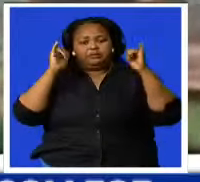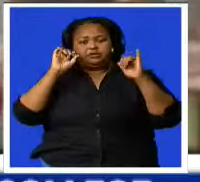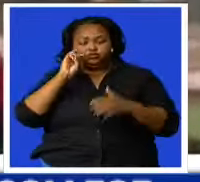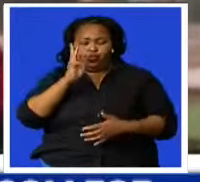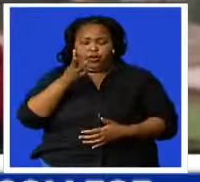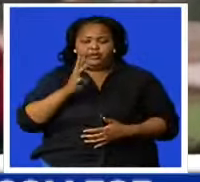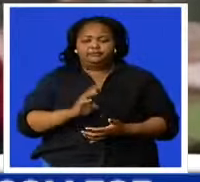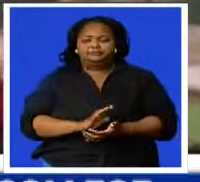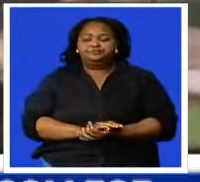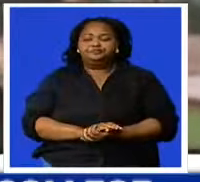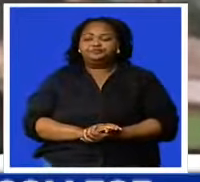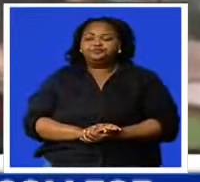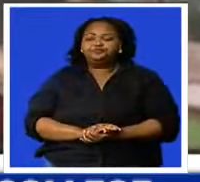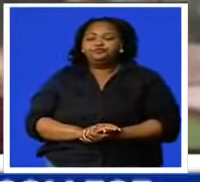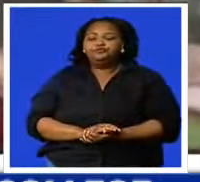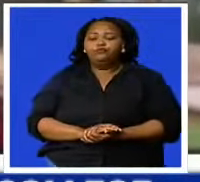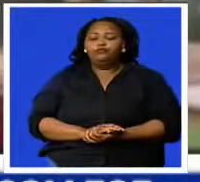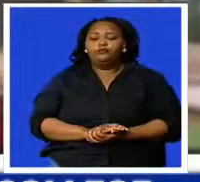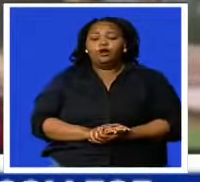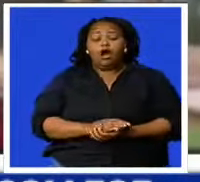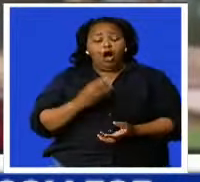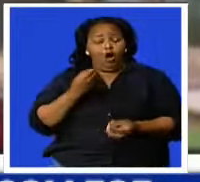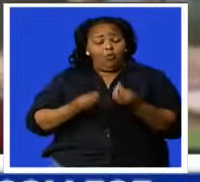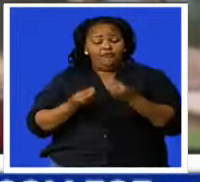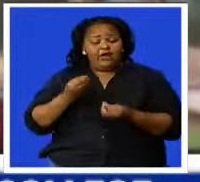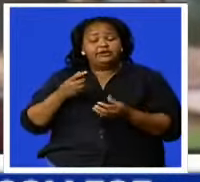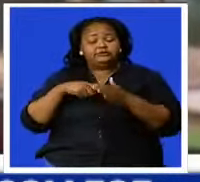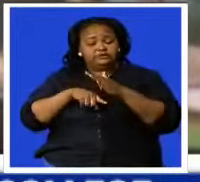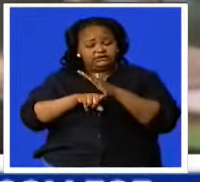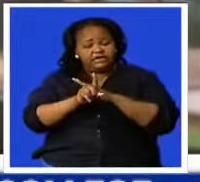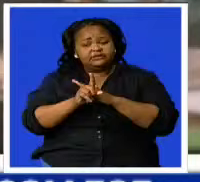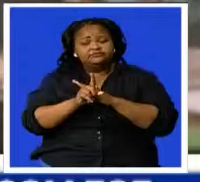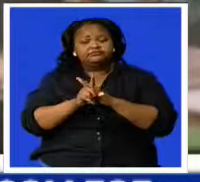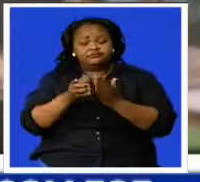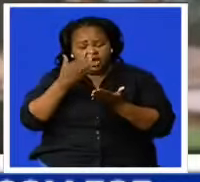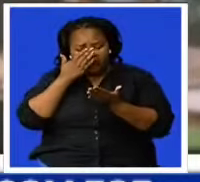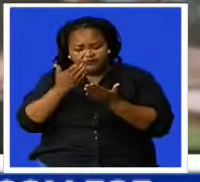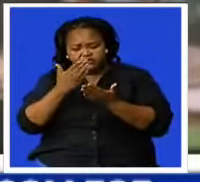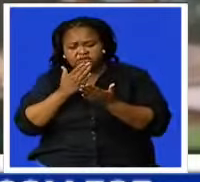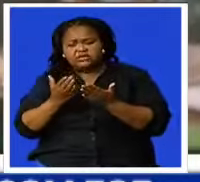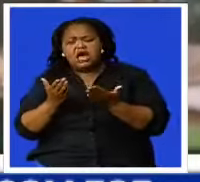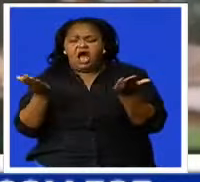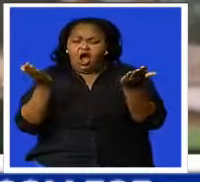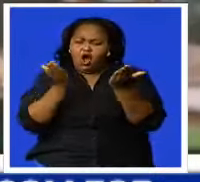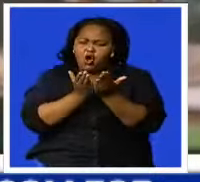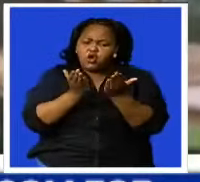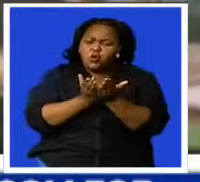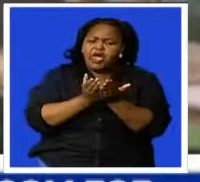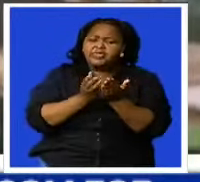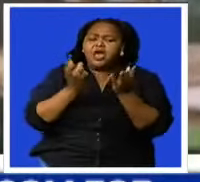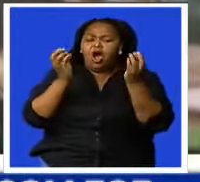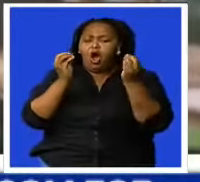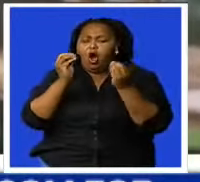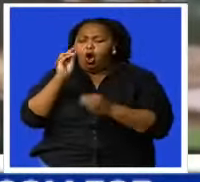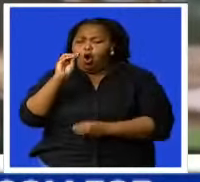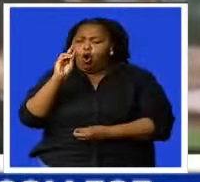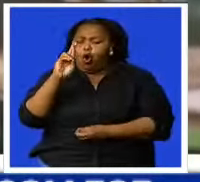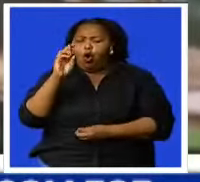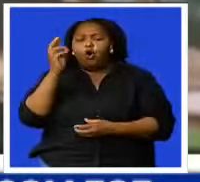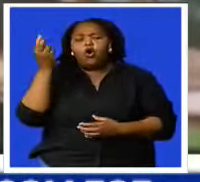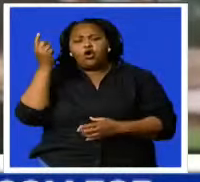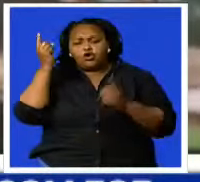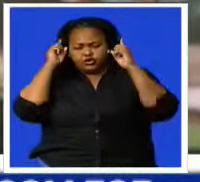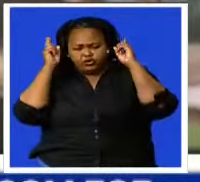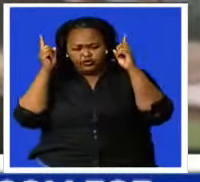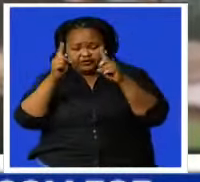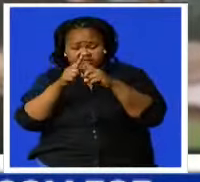Umntwana uma ayawufunza noma kusesikolweni noma kwi-institution kufanele akhiphe wonke amandla